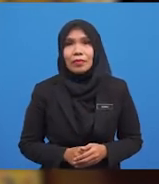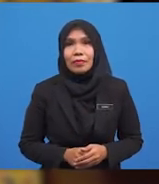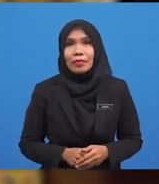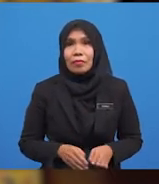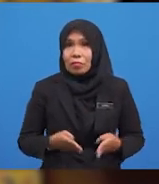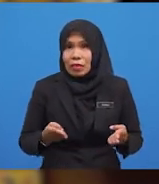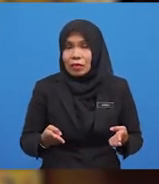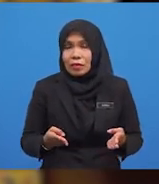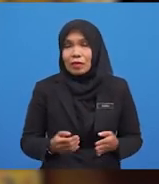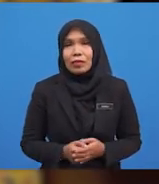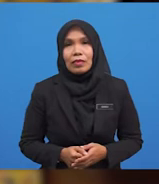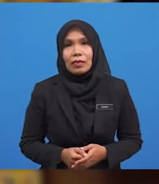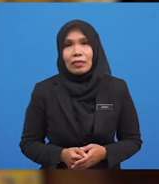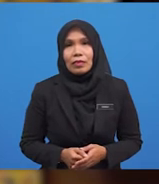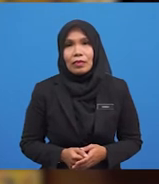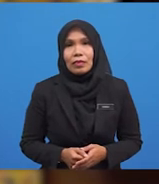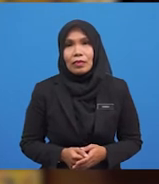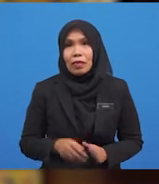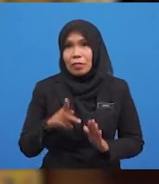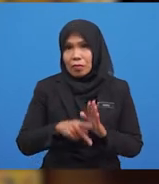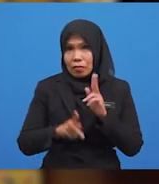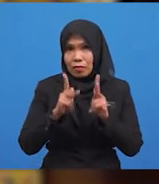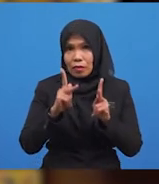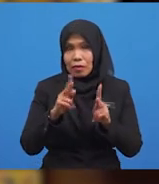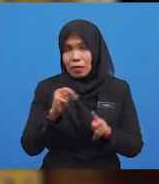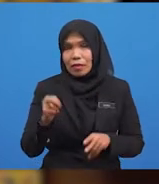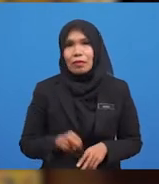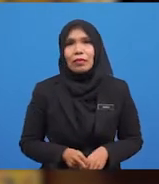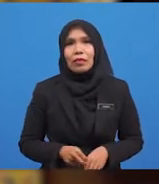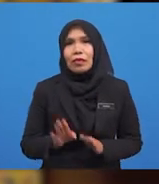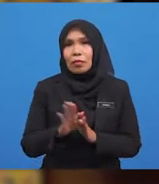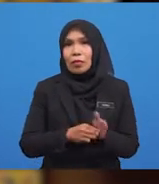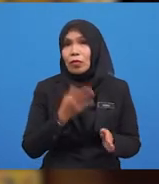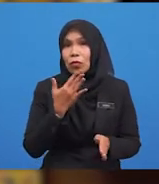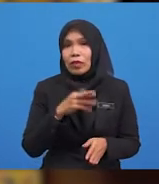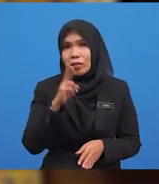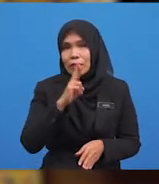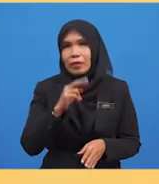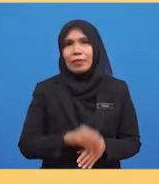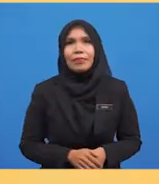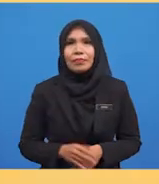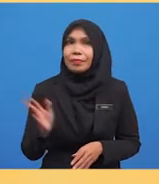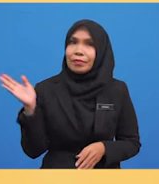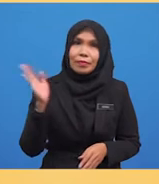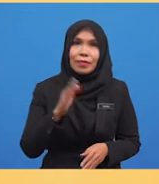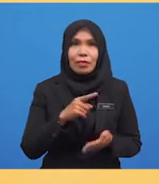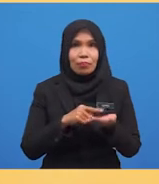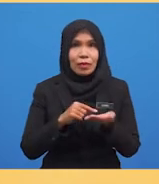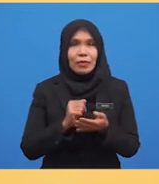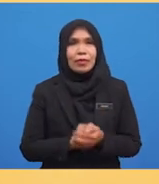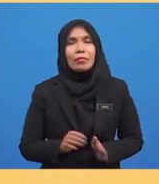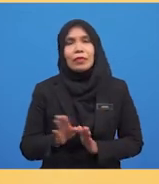merah tadi? Mari semak jawapan bersama-sama cikgu. Pada baris